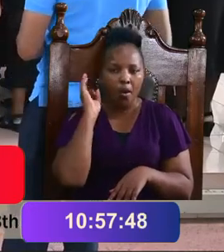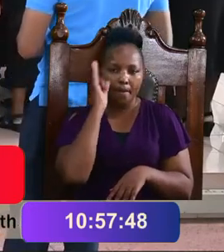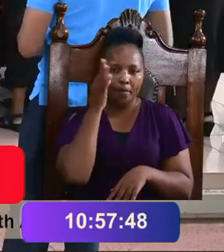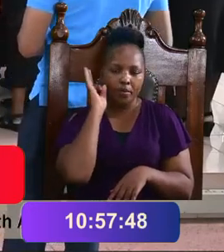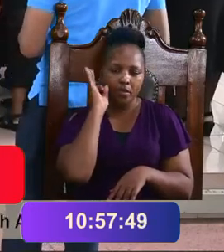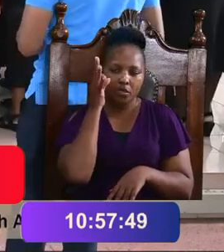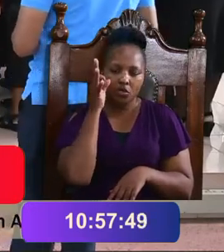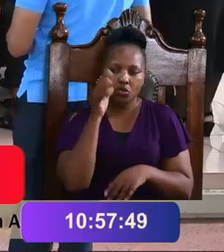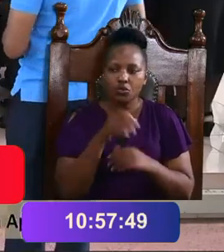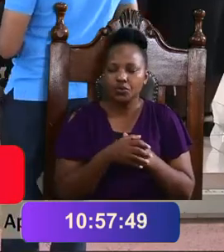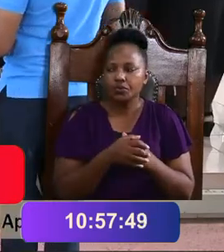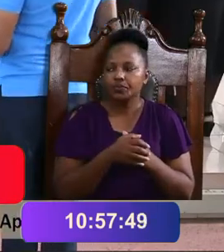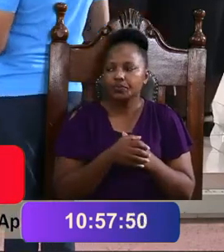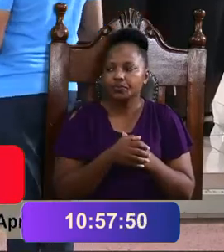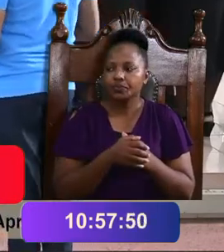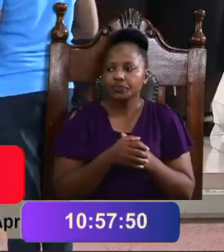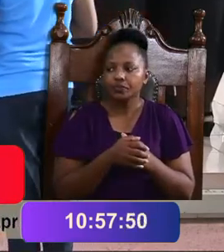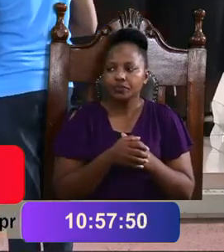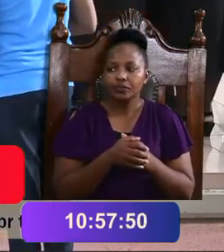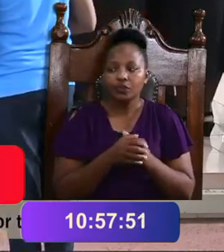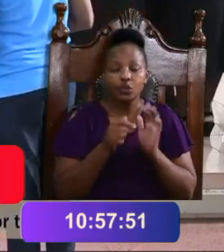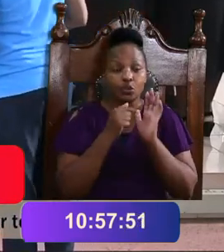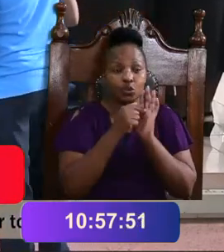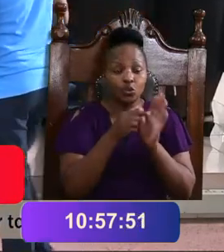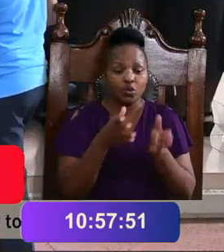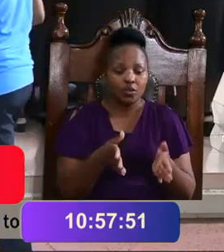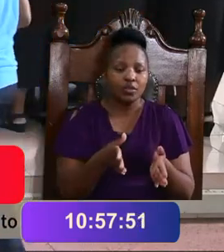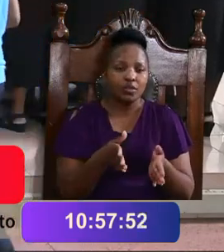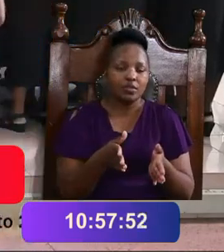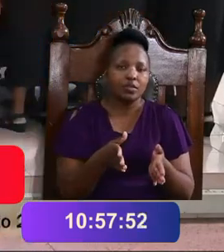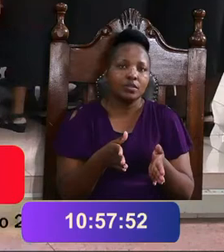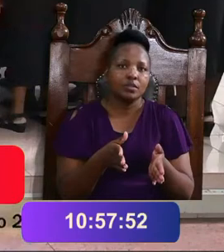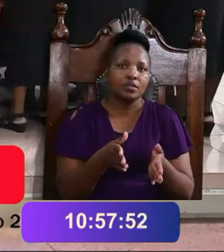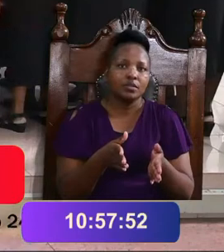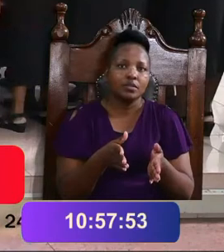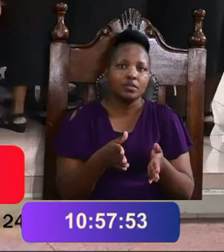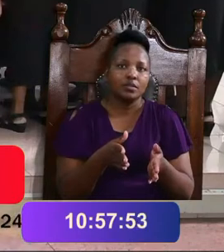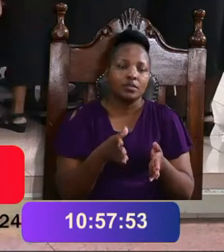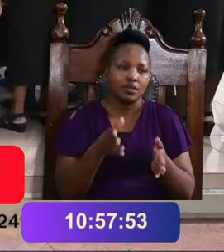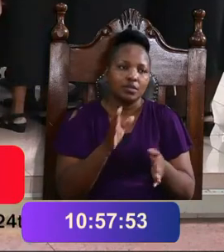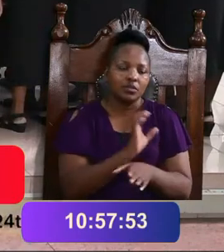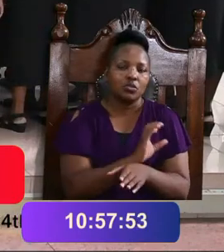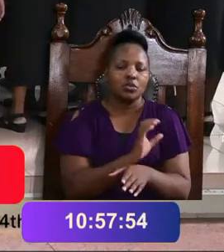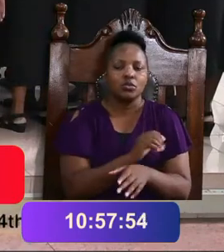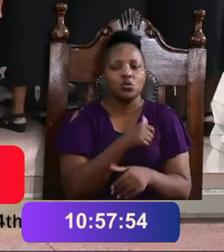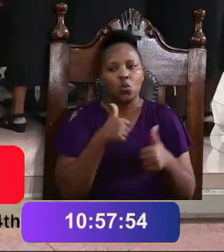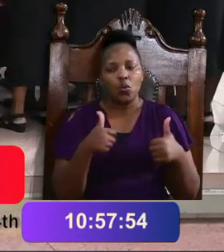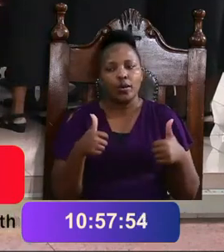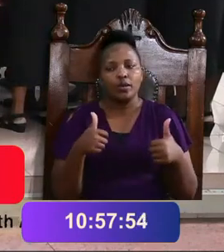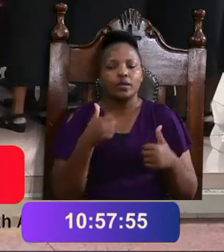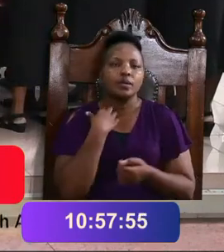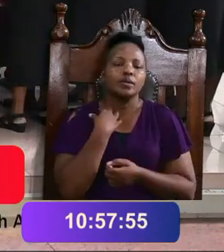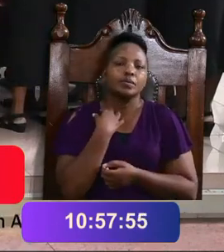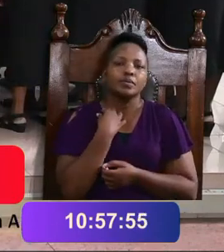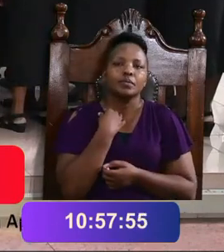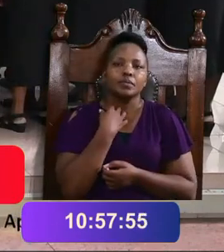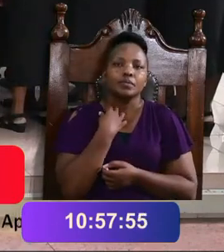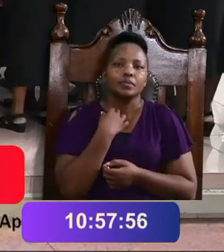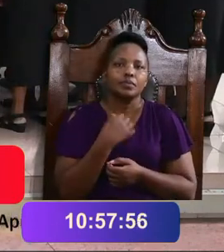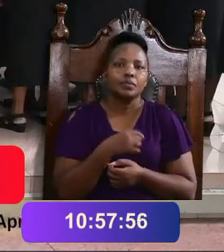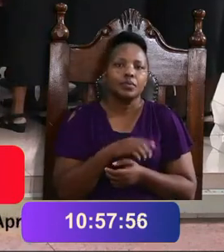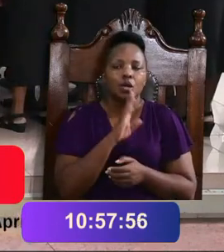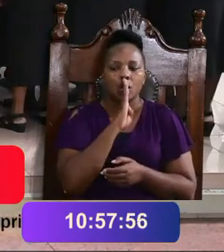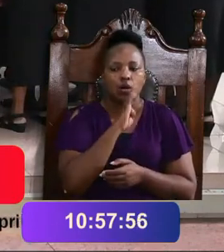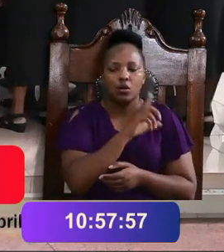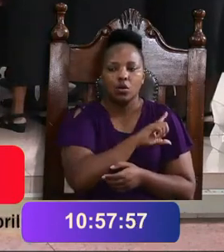lake. Mwakilishe vyema na pia mwakilishe PCA Bahati Matias vizuri. The Lord be